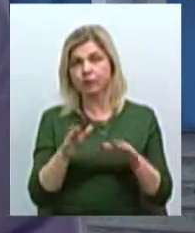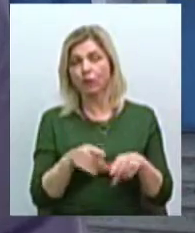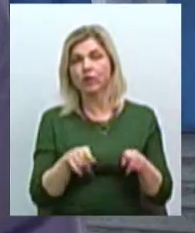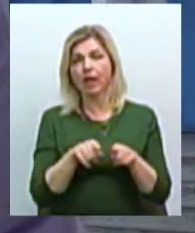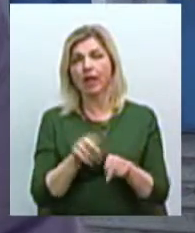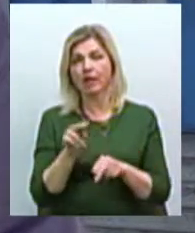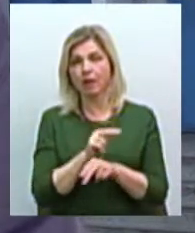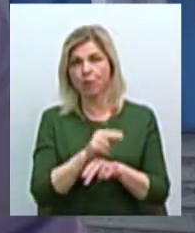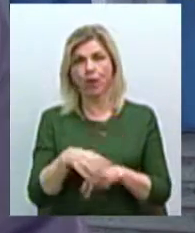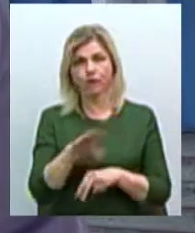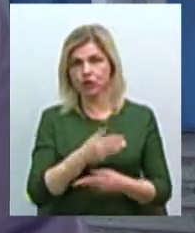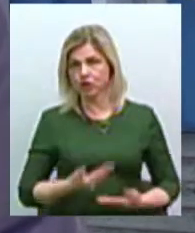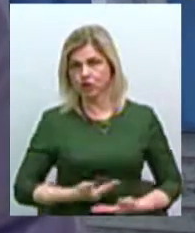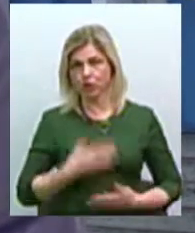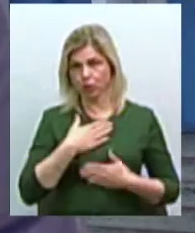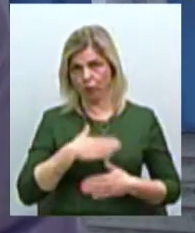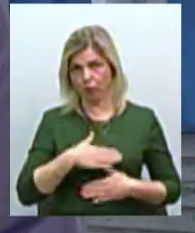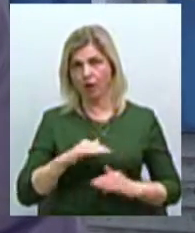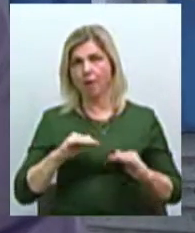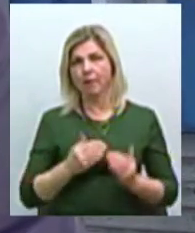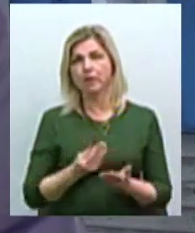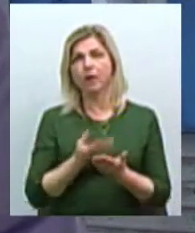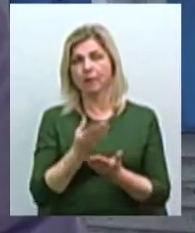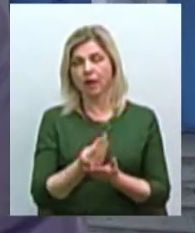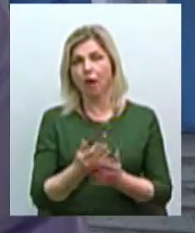всі мешканці задоволені. Менше платять, більше тепла